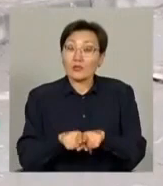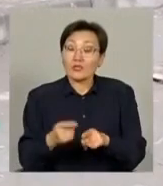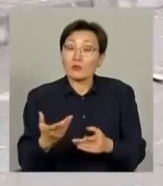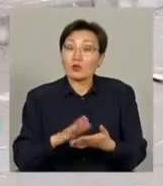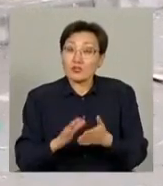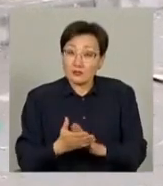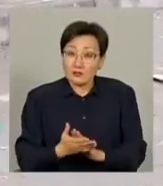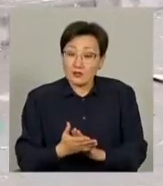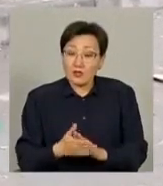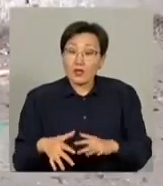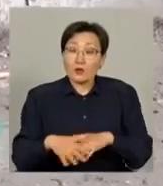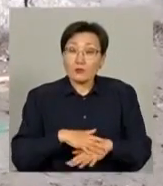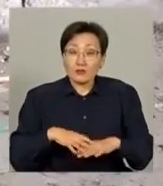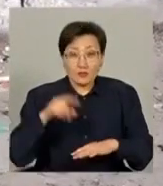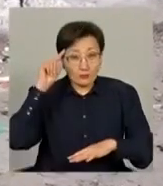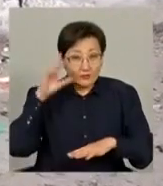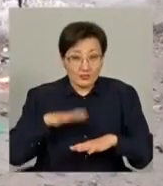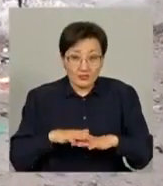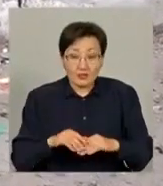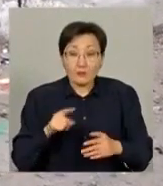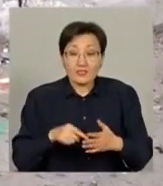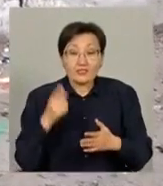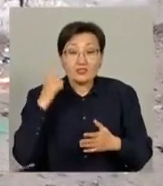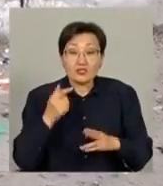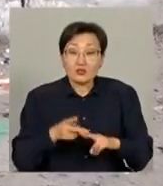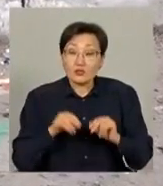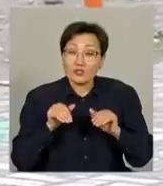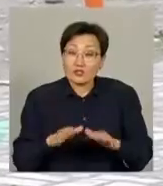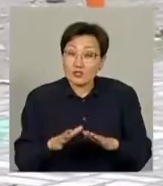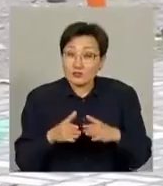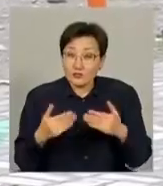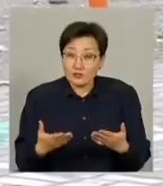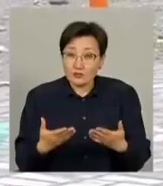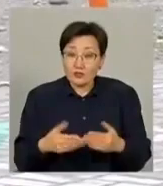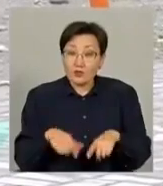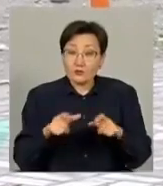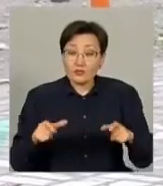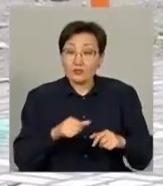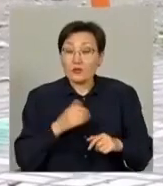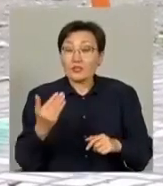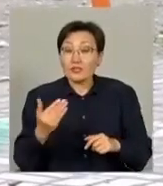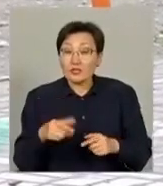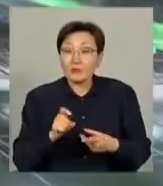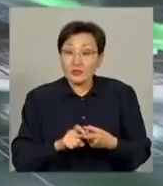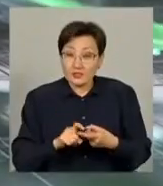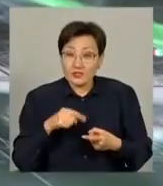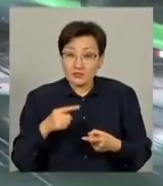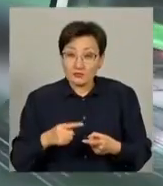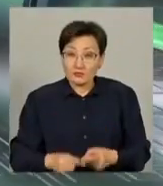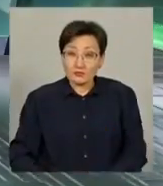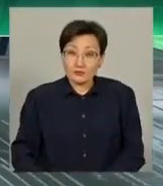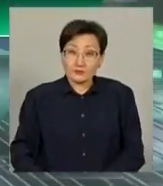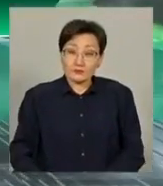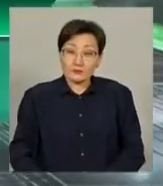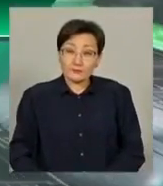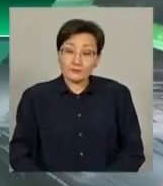еді. Қалалық әкімдік бұл мәселеден хабардар екен, тек оның шешілмей жатқаны тұрғындардың өзіне байланысты дейді. Жители других